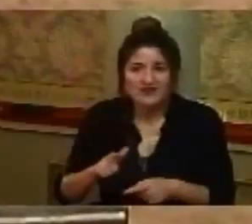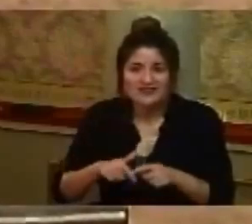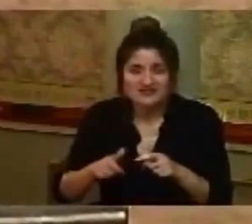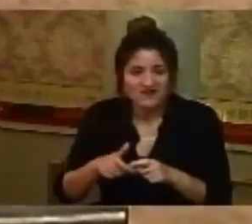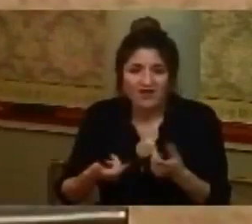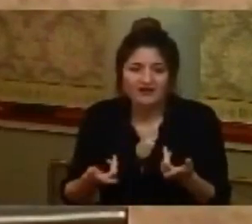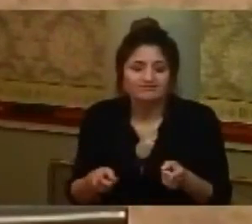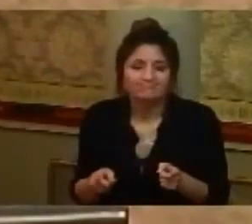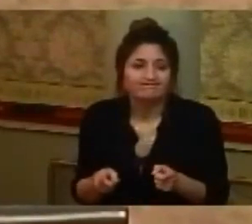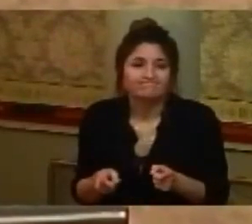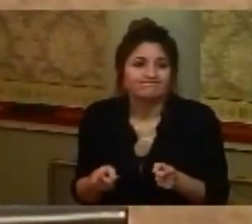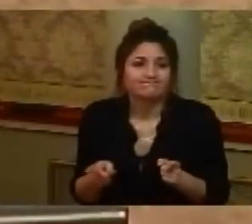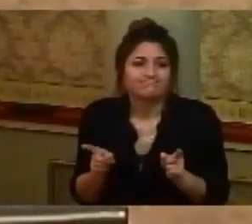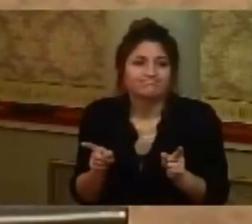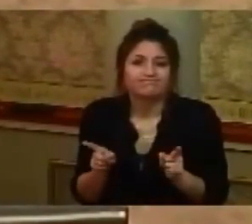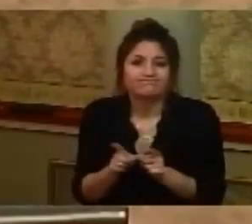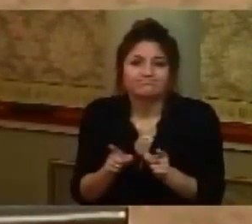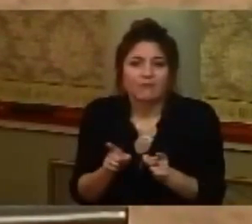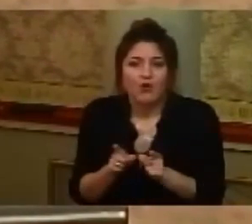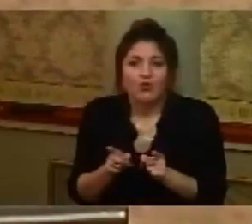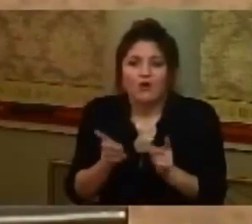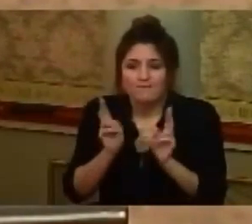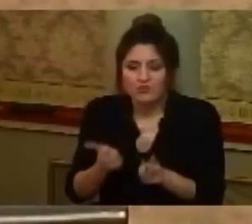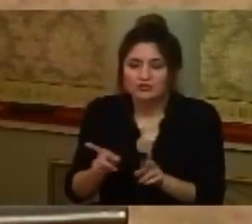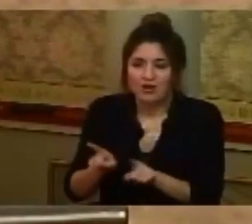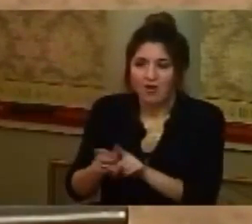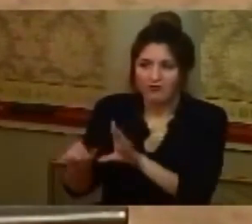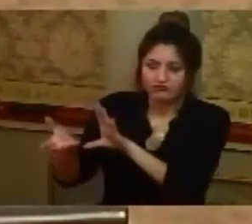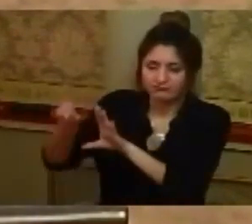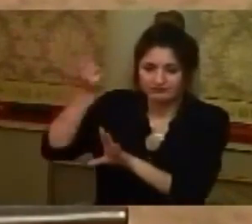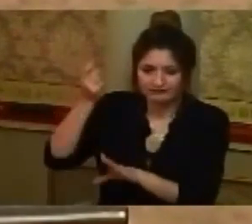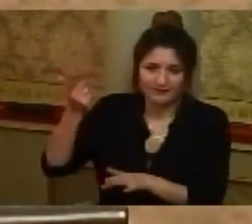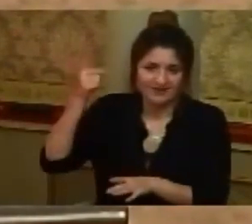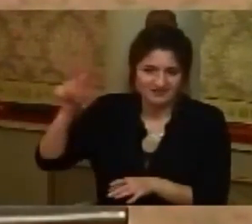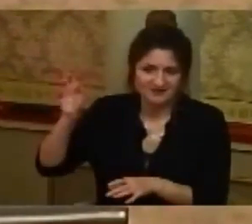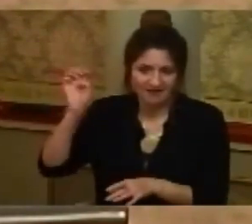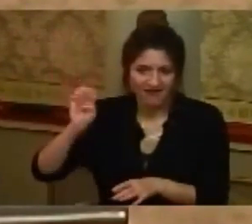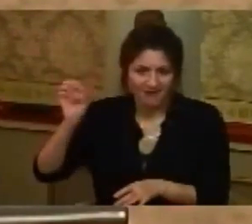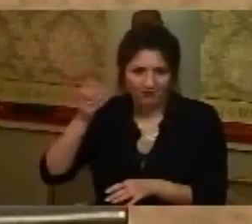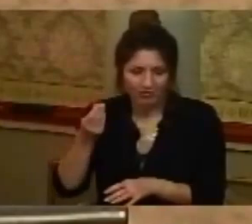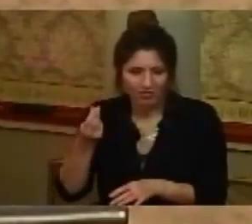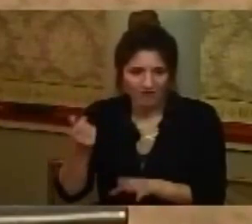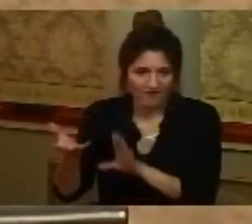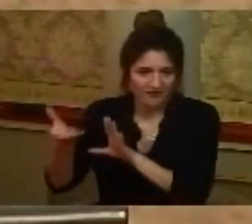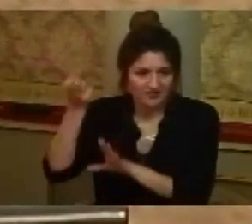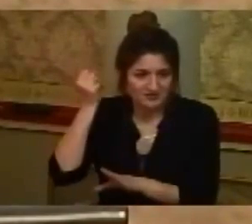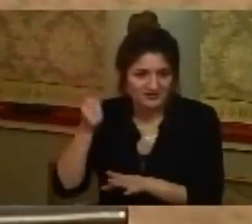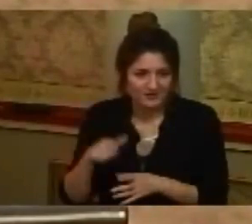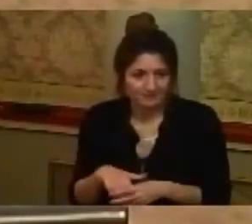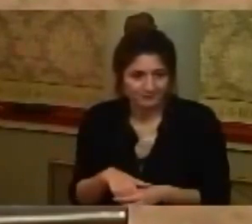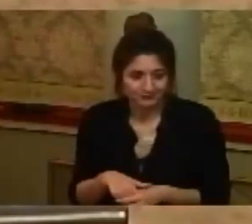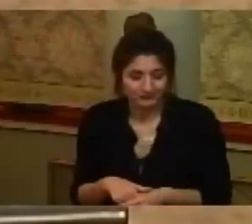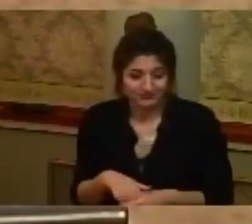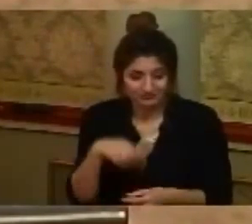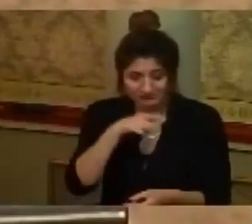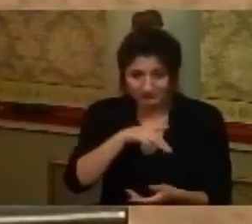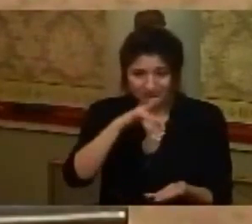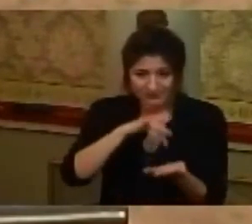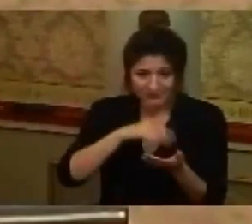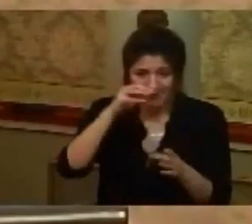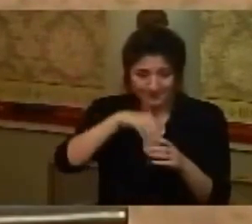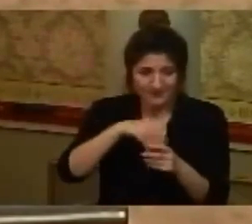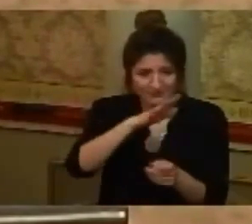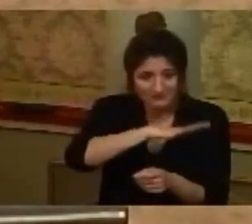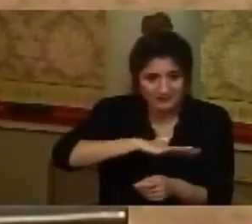se na neki način daju povući i europski novci. Pa razmislite o tome da u ovim naseljima koja